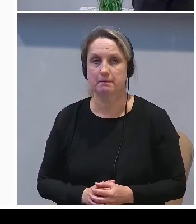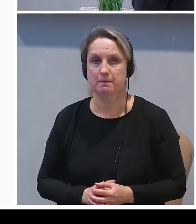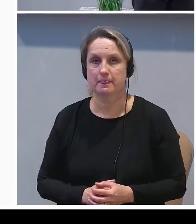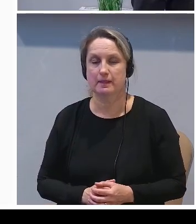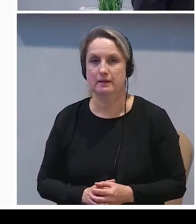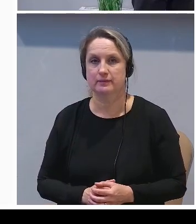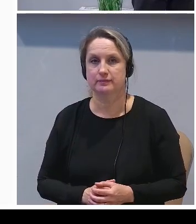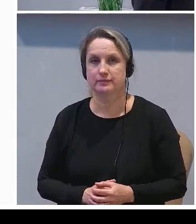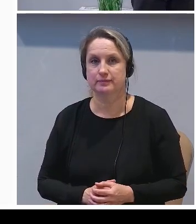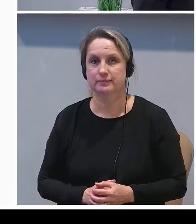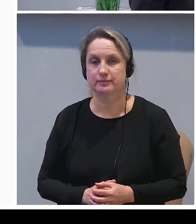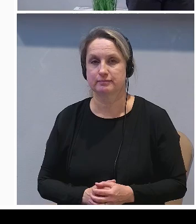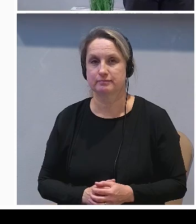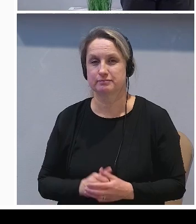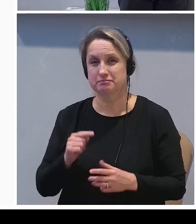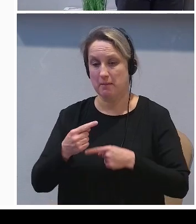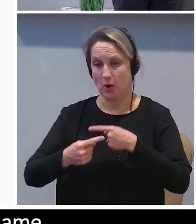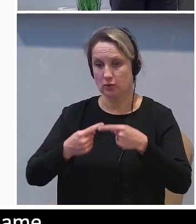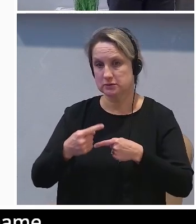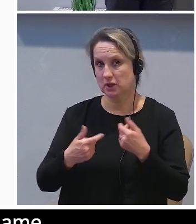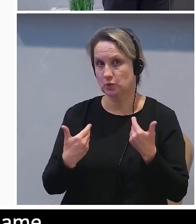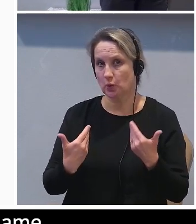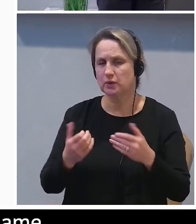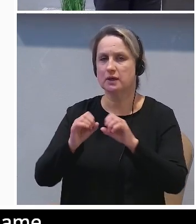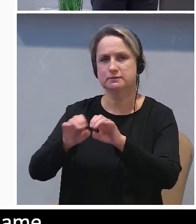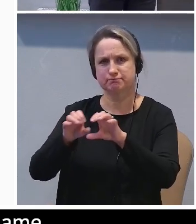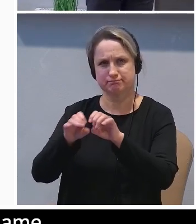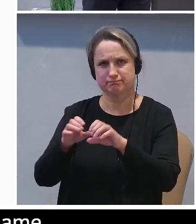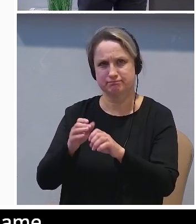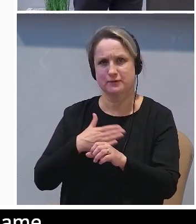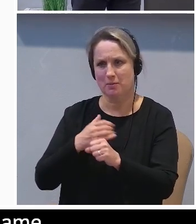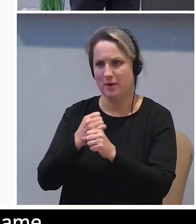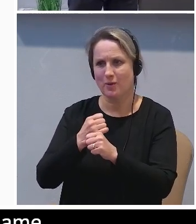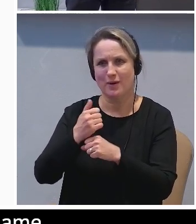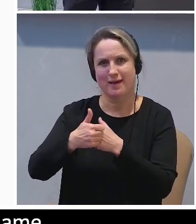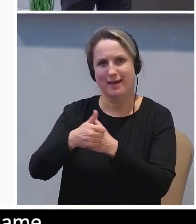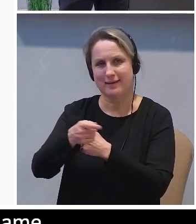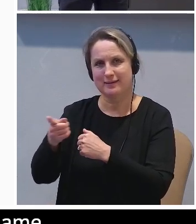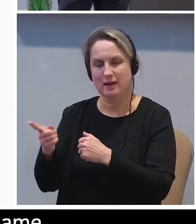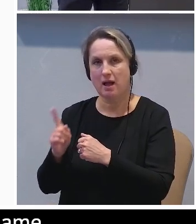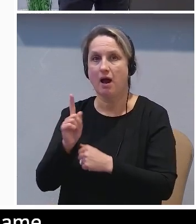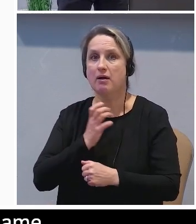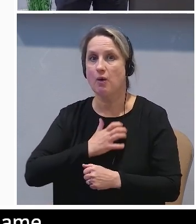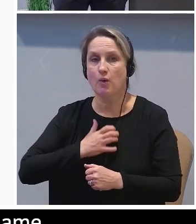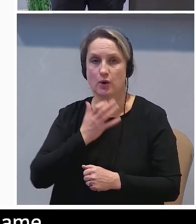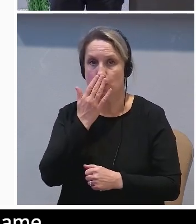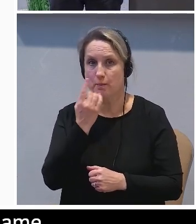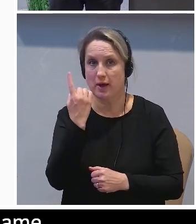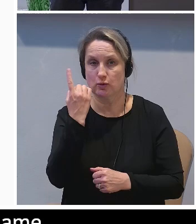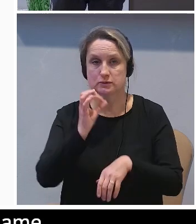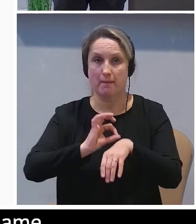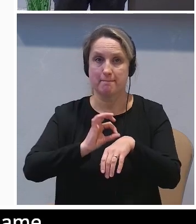Rääkisin sellest protsessist. Ma tahaksin rõhutada, et kõige olulisemad on patsiendid ja nende